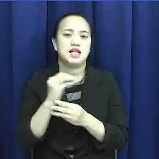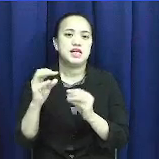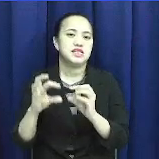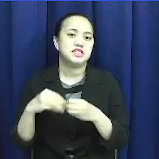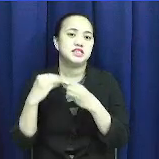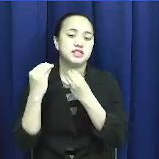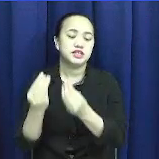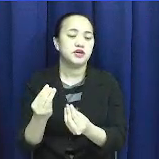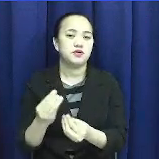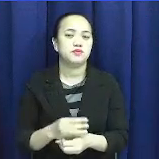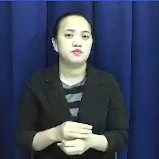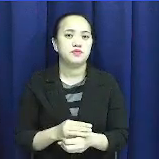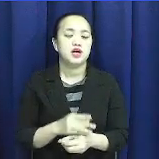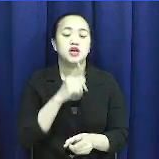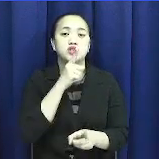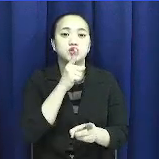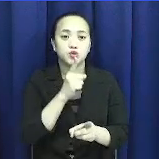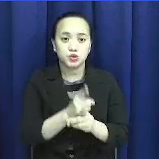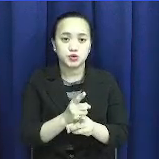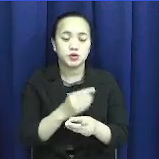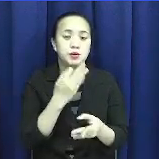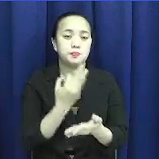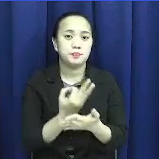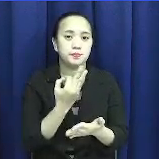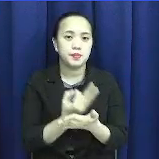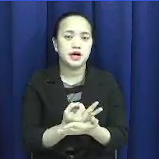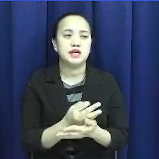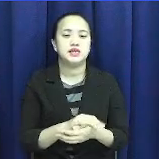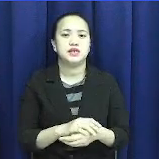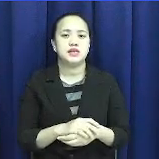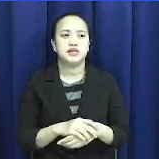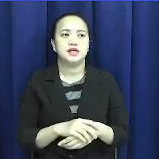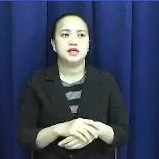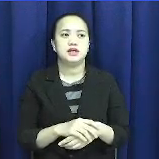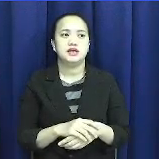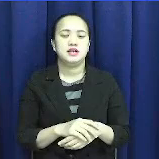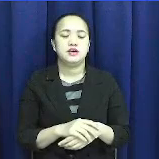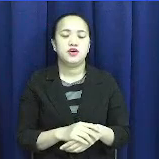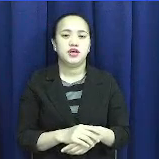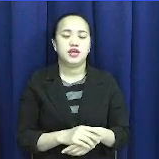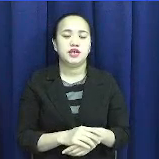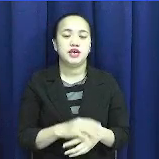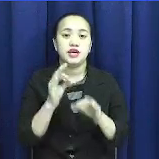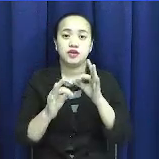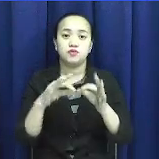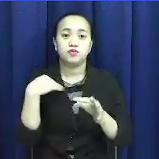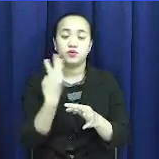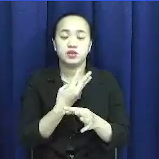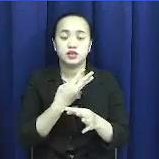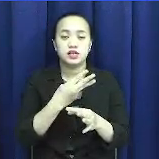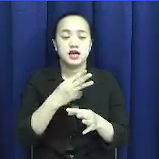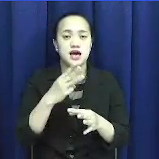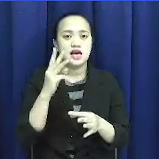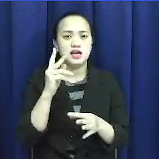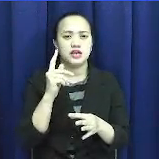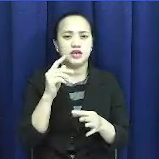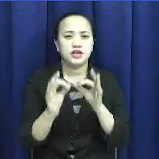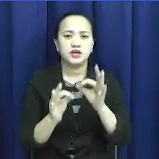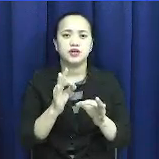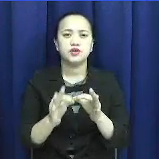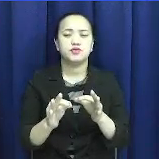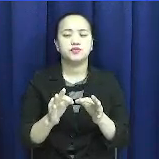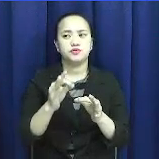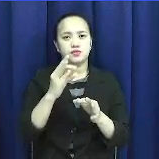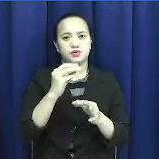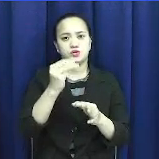po sila ng totoong pera para pag may lumabas na fake, alam na agad nila na hindi yung totoo. So ganyan din po sa atin,